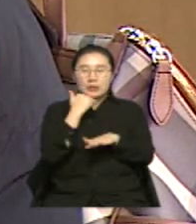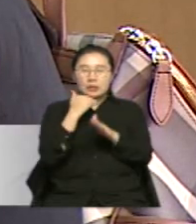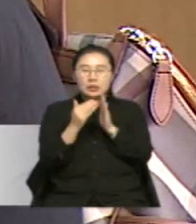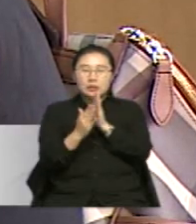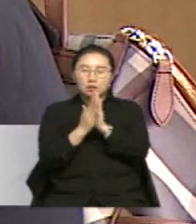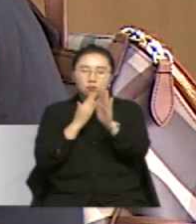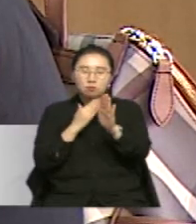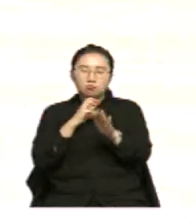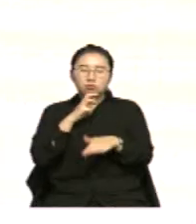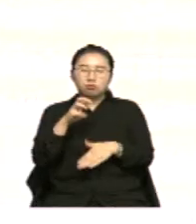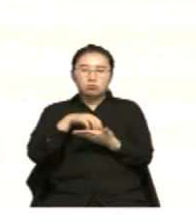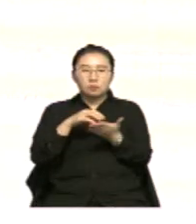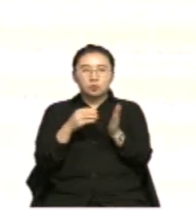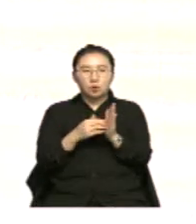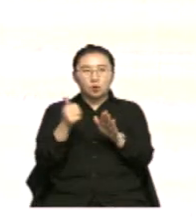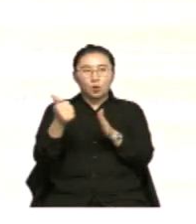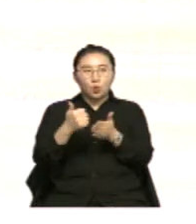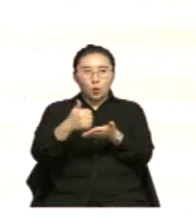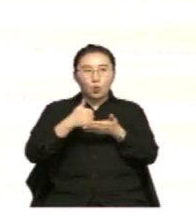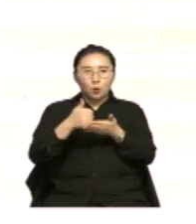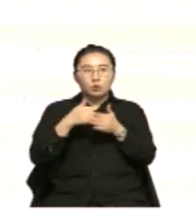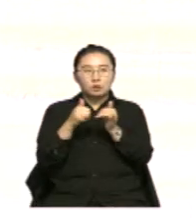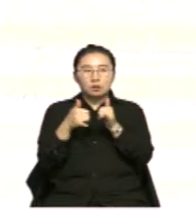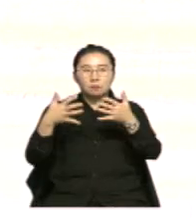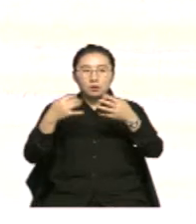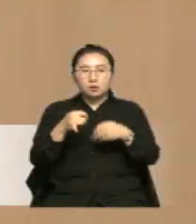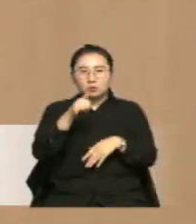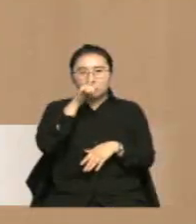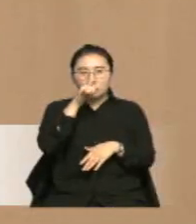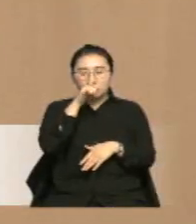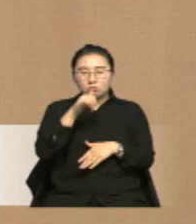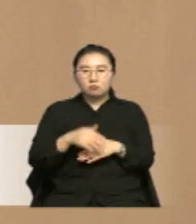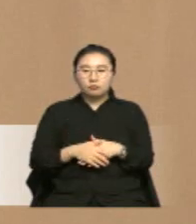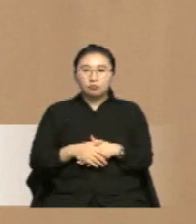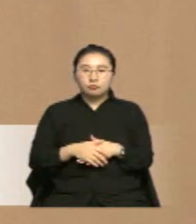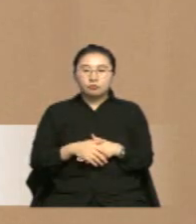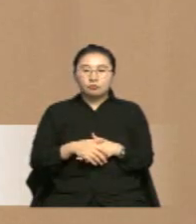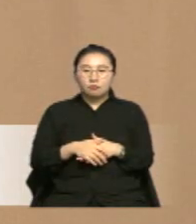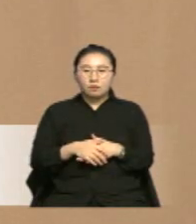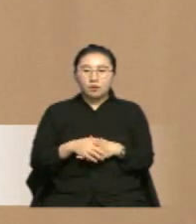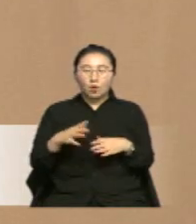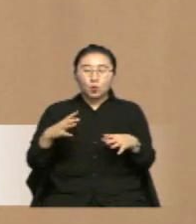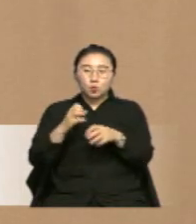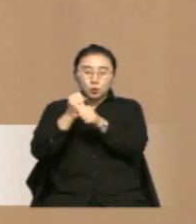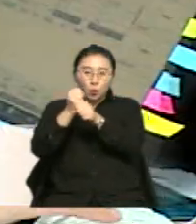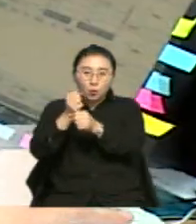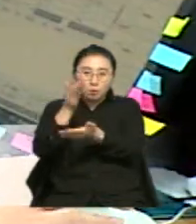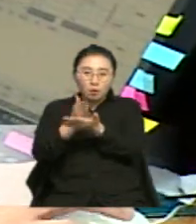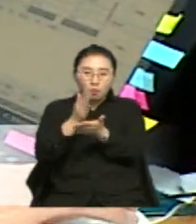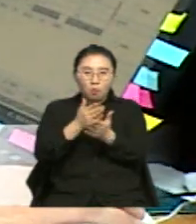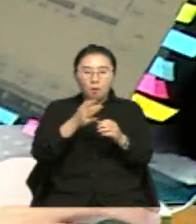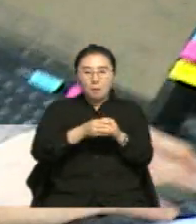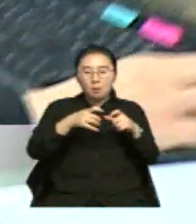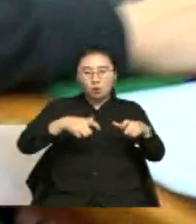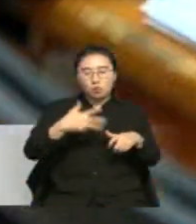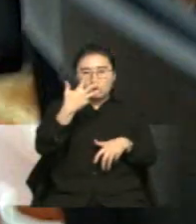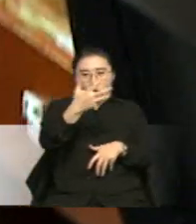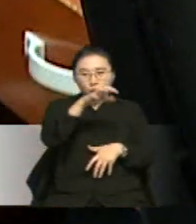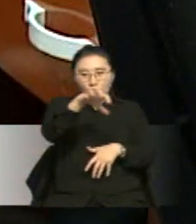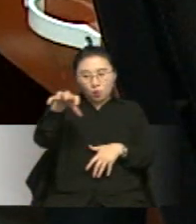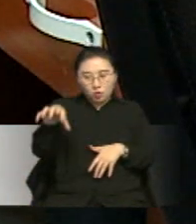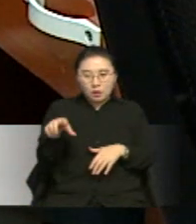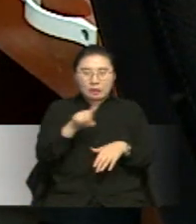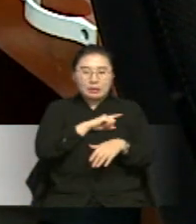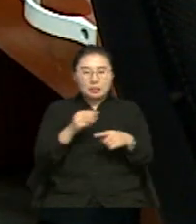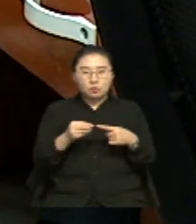시간이 30분의 1일 만큼 방문 고객이 많은 겁니다. 이 같은 이용률은 총괄국을 제외하고 마포구 내 8개